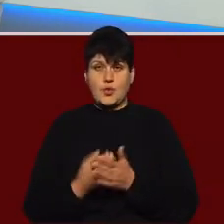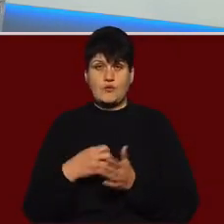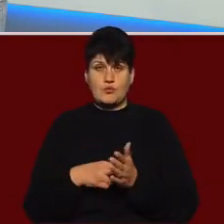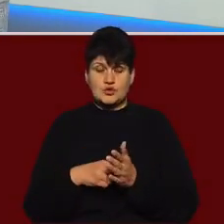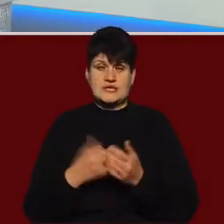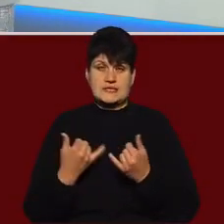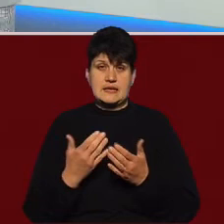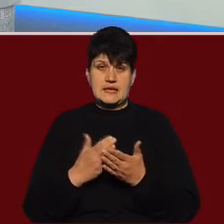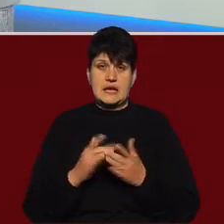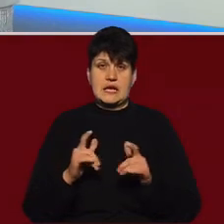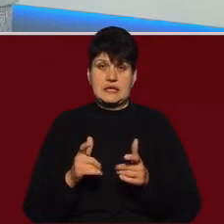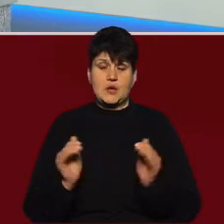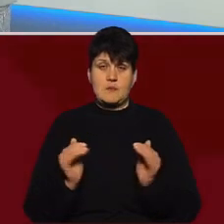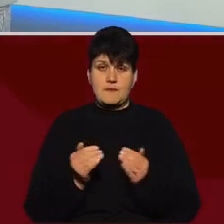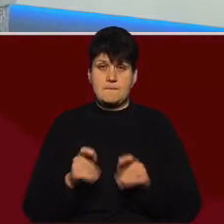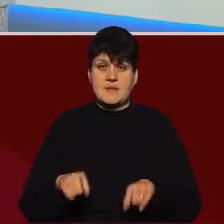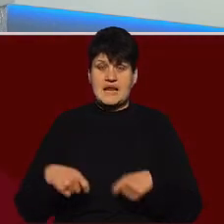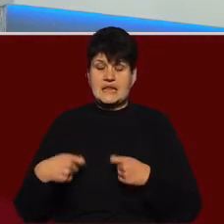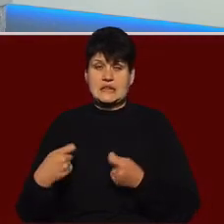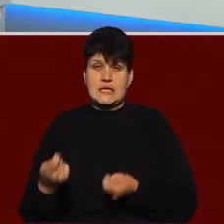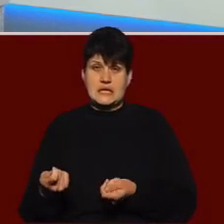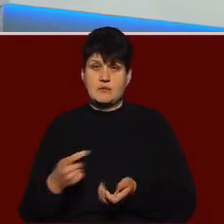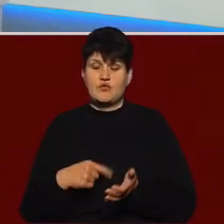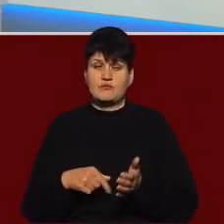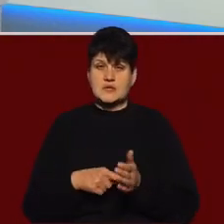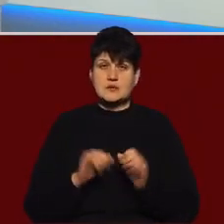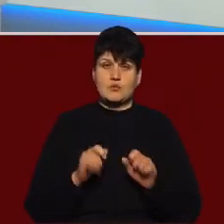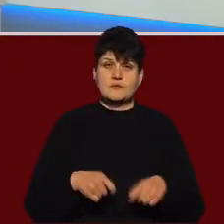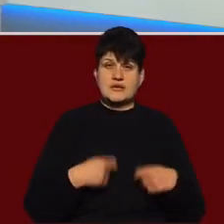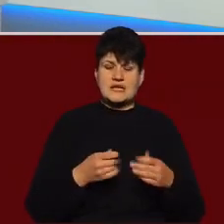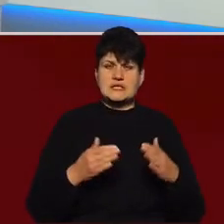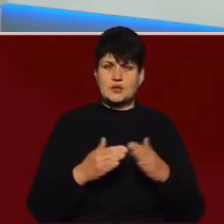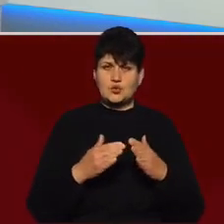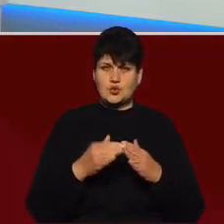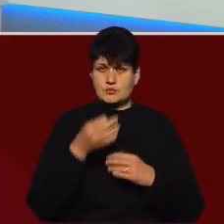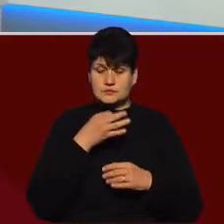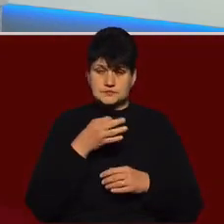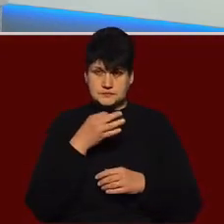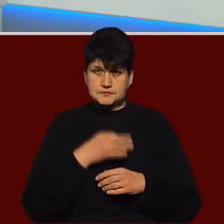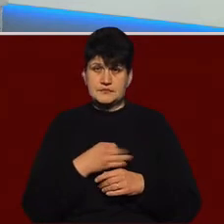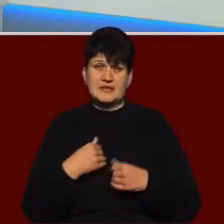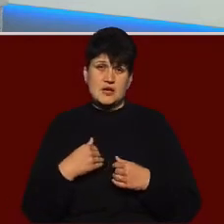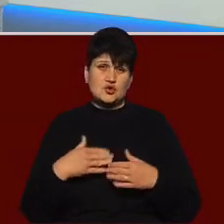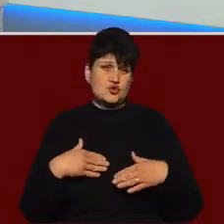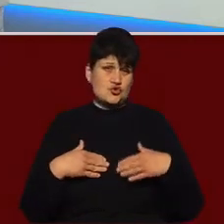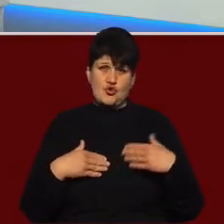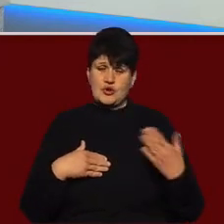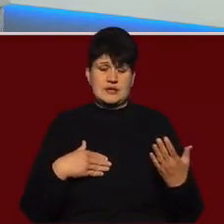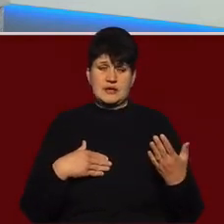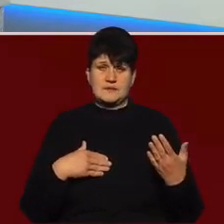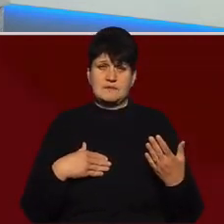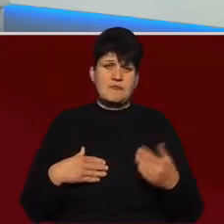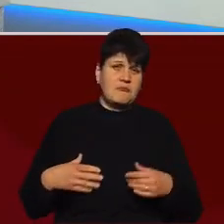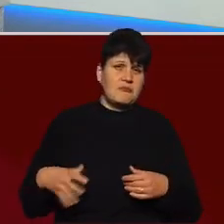обмеження. Передаємо десь так в місті, можемо принести додому ці препарати. Тобто, з нашої сторони ми всім